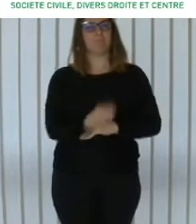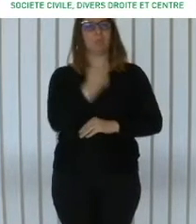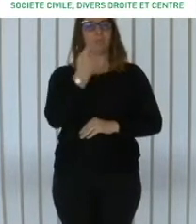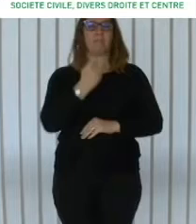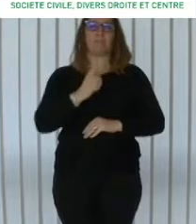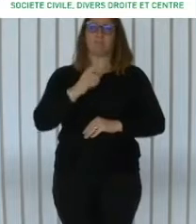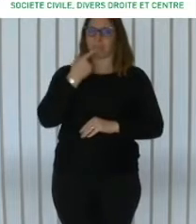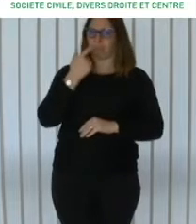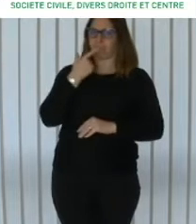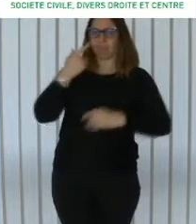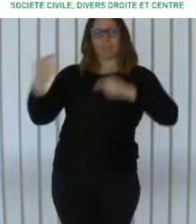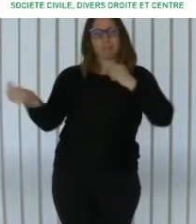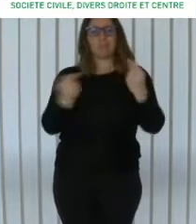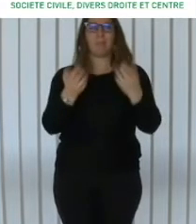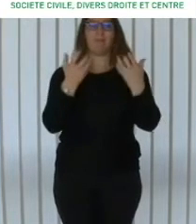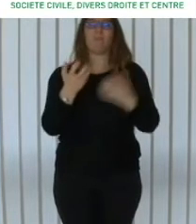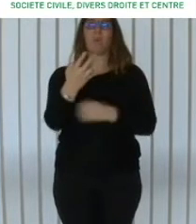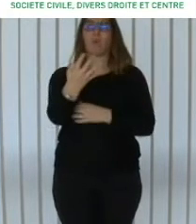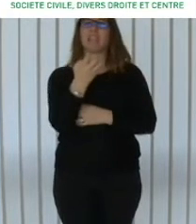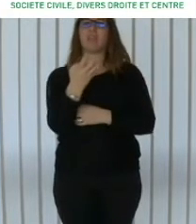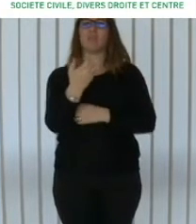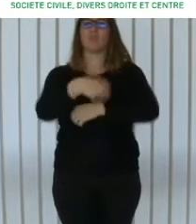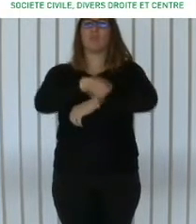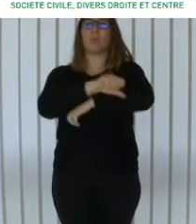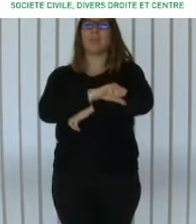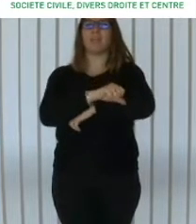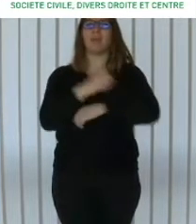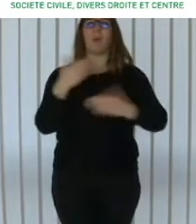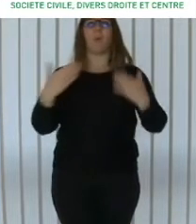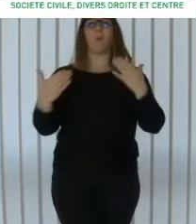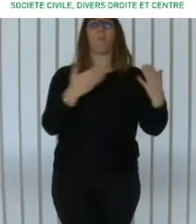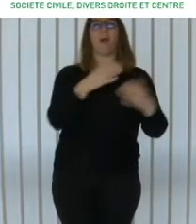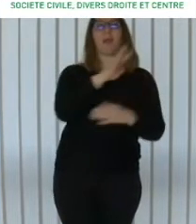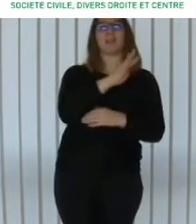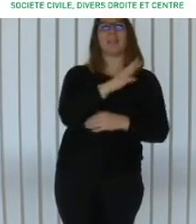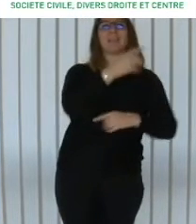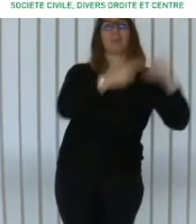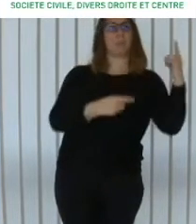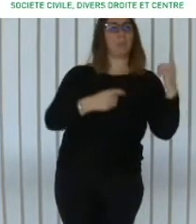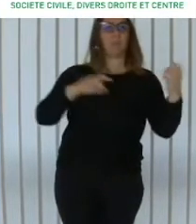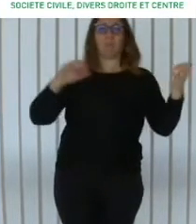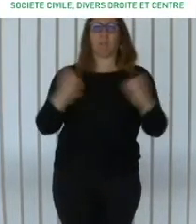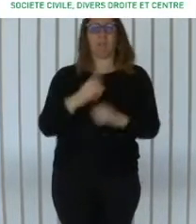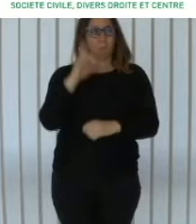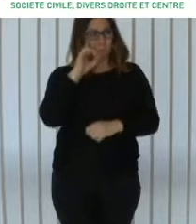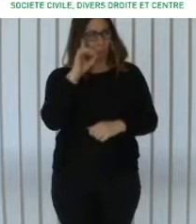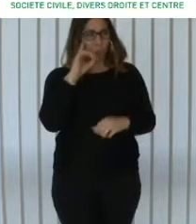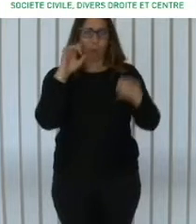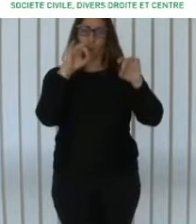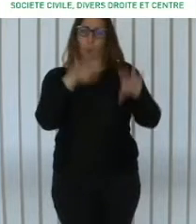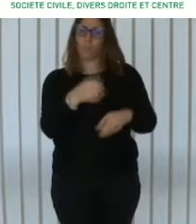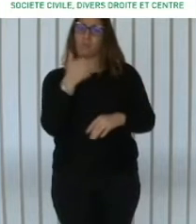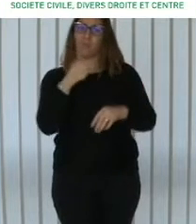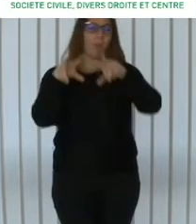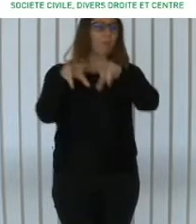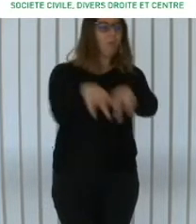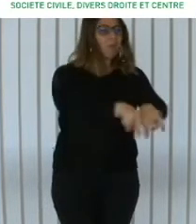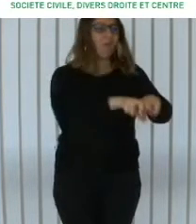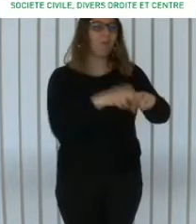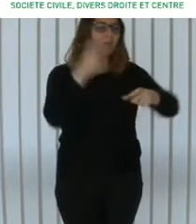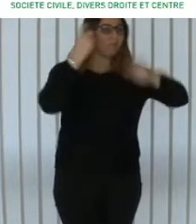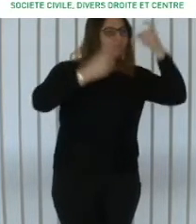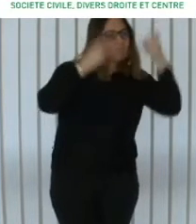débat sur la semaine de 4 jours au lieu de 4 jours et demi. Pourquoi refusez-vous une enquête, une étude